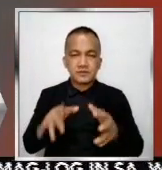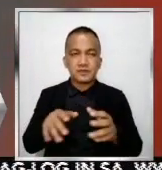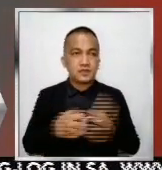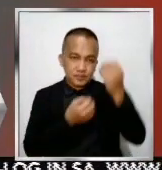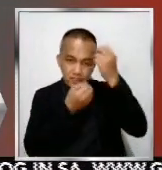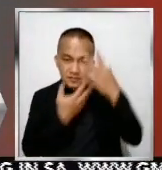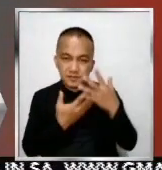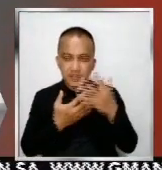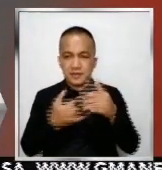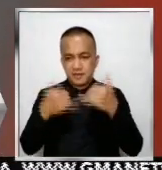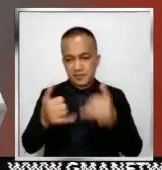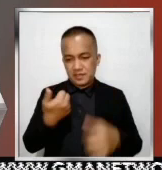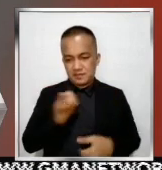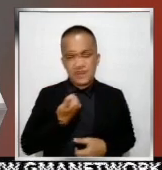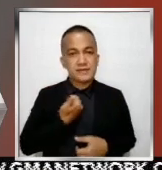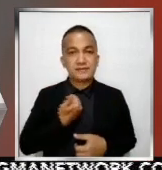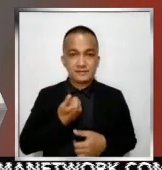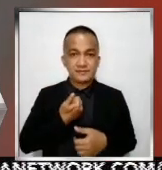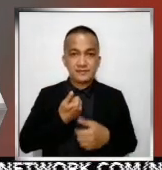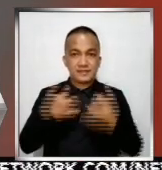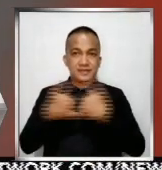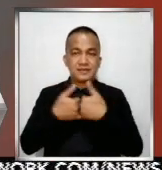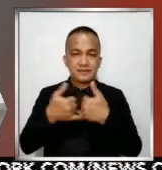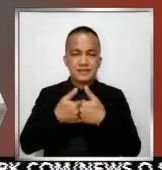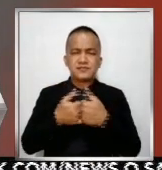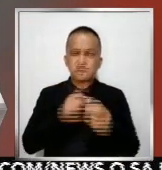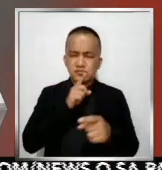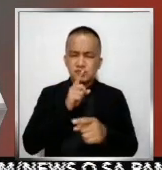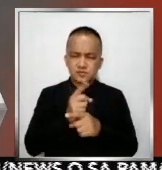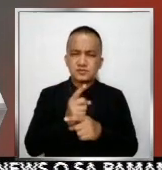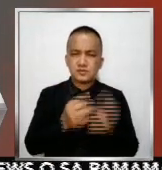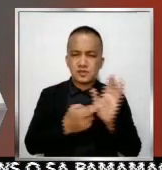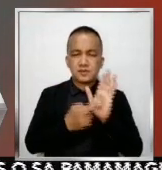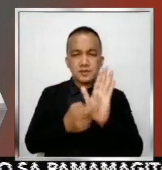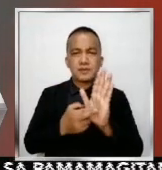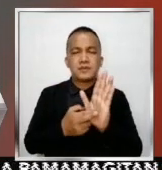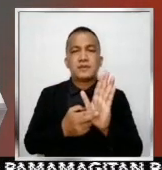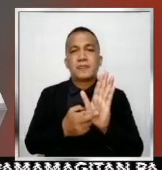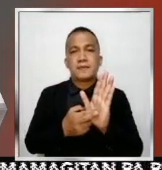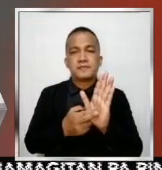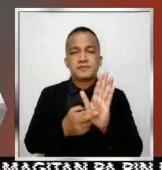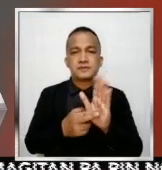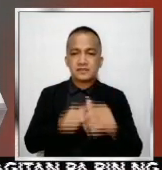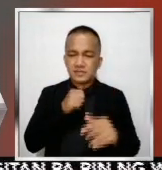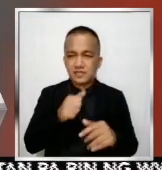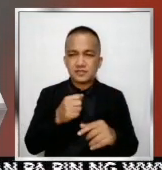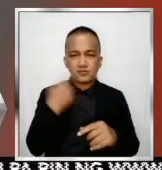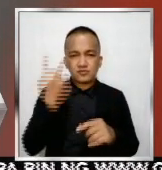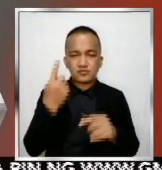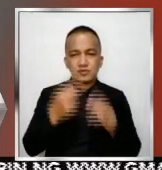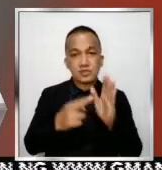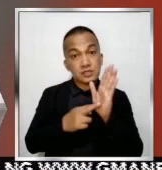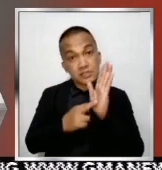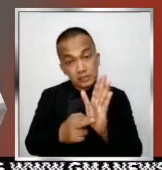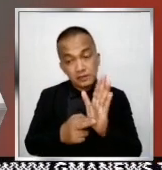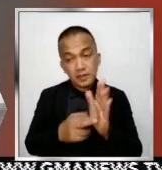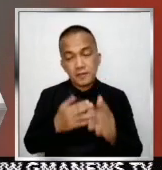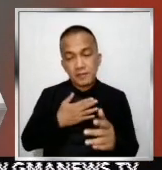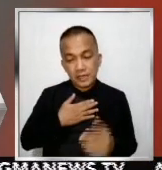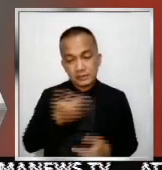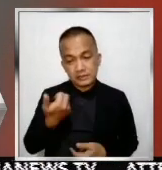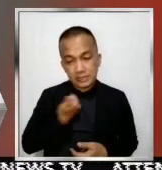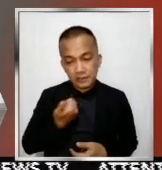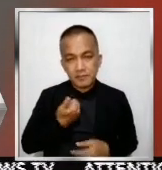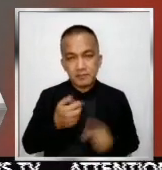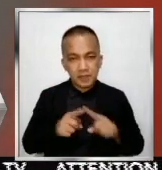game and make sure that I represent, because I'm not just representing myself, but I bring the